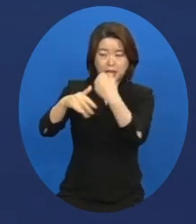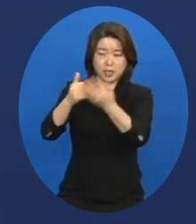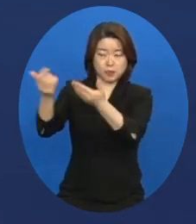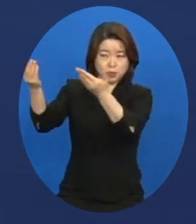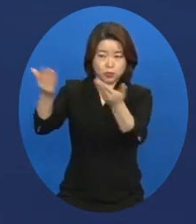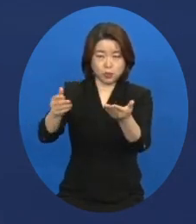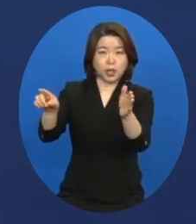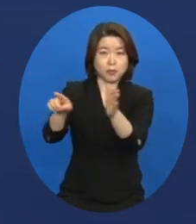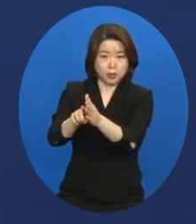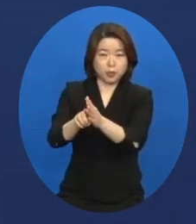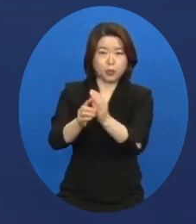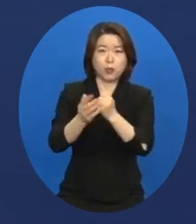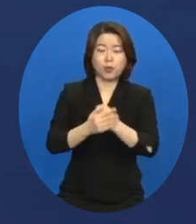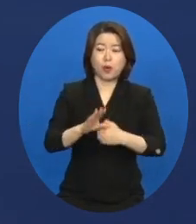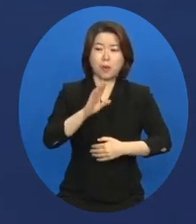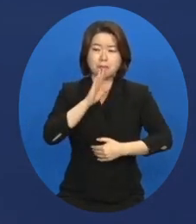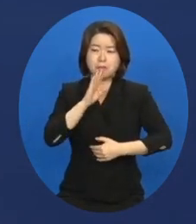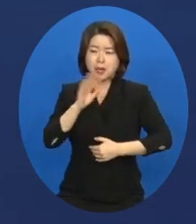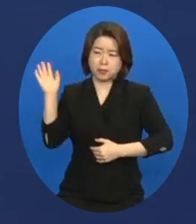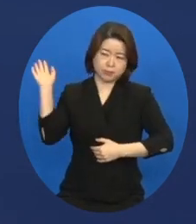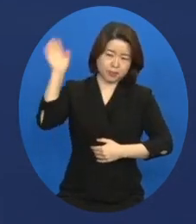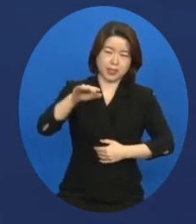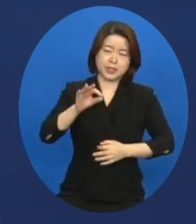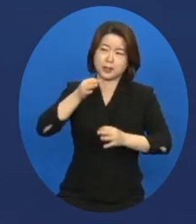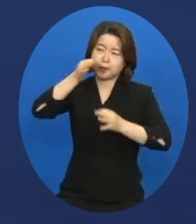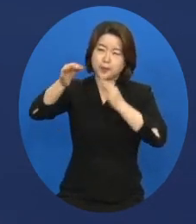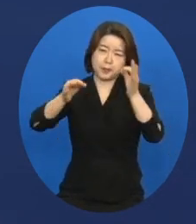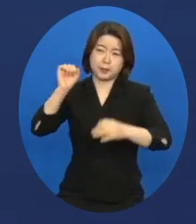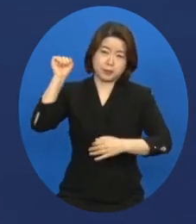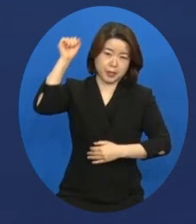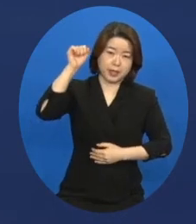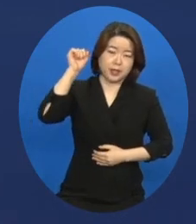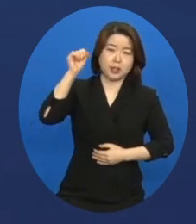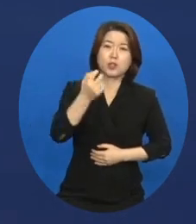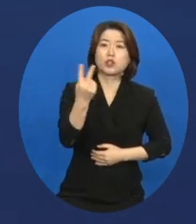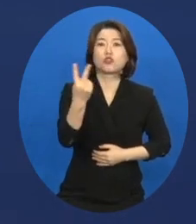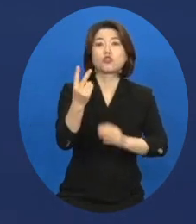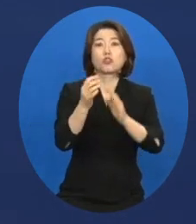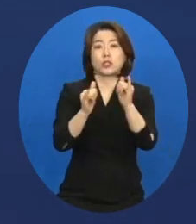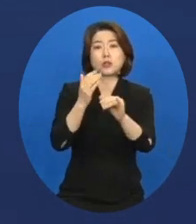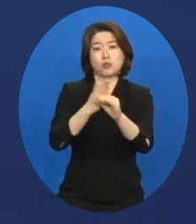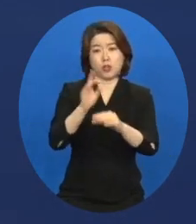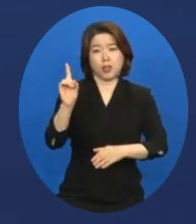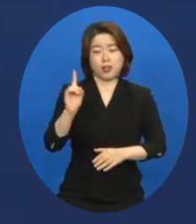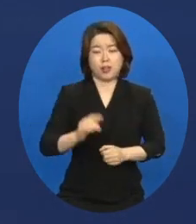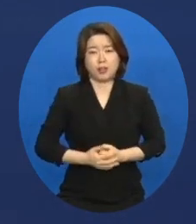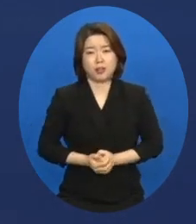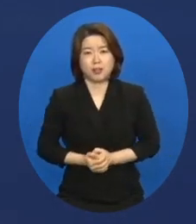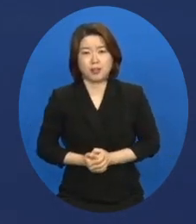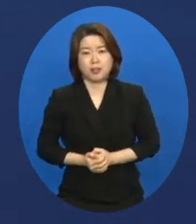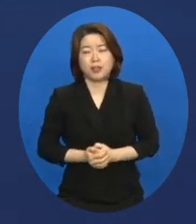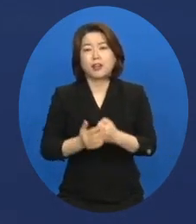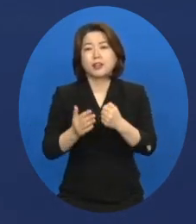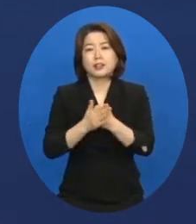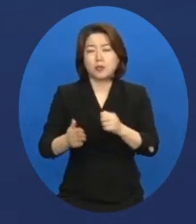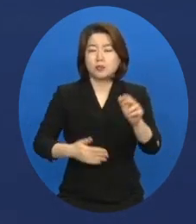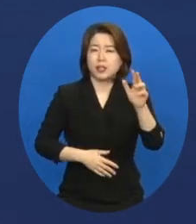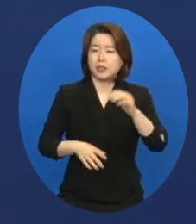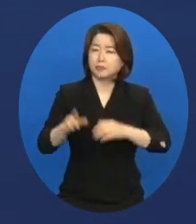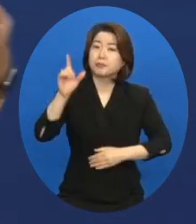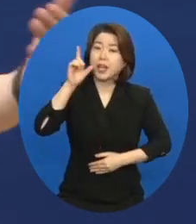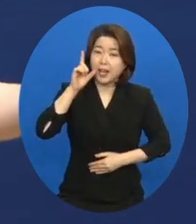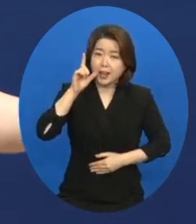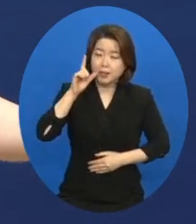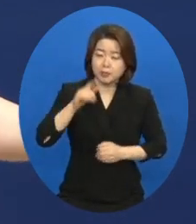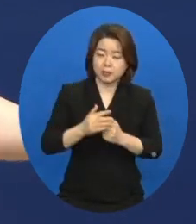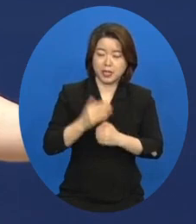믿고 바로 들어가서 점령하자고 외쳤던 그 두 사람 중에 한 사람입니다. 그러니 갈렙은